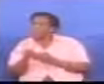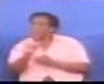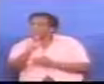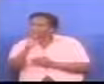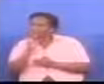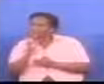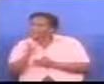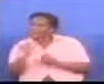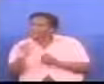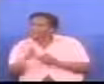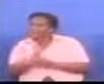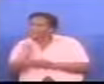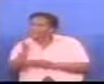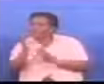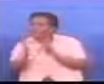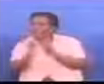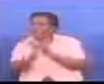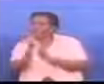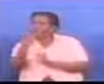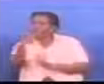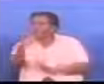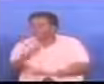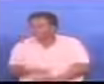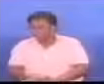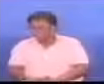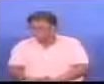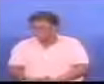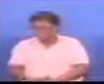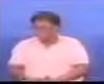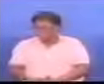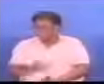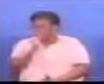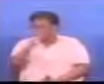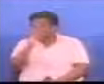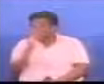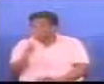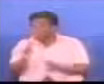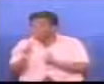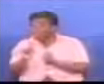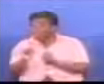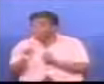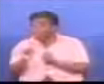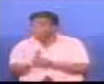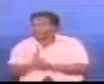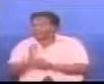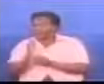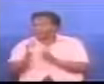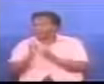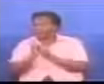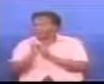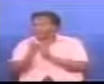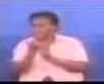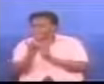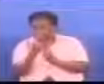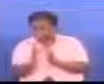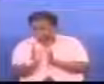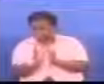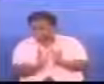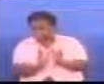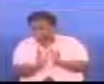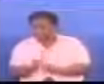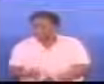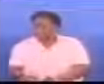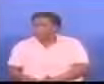dola bilioni 15. Ziweke dola bilioni 15. Chukua mradi wa Stiegler's Gorge